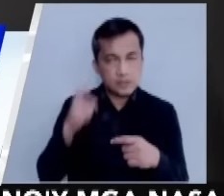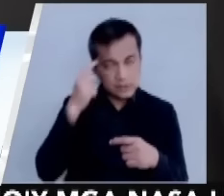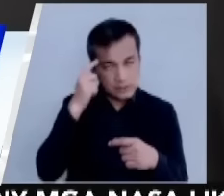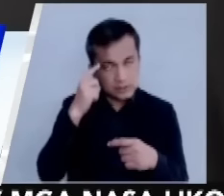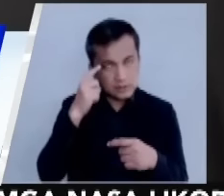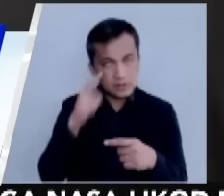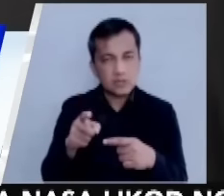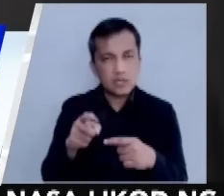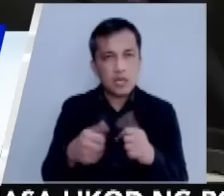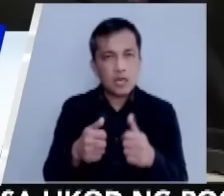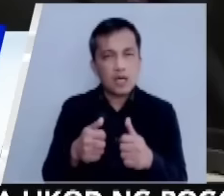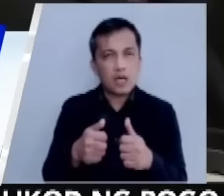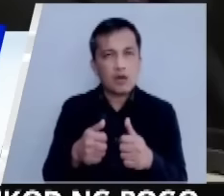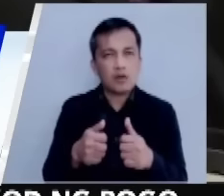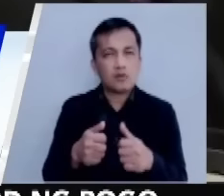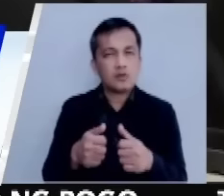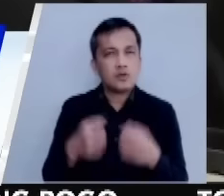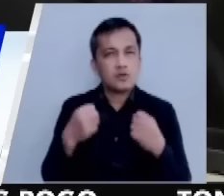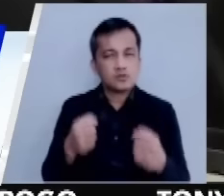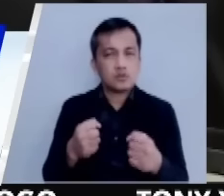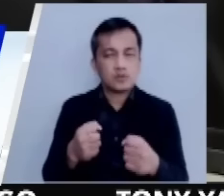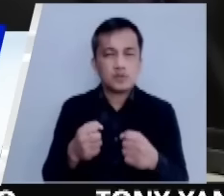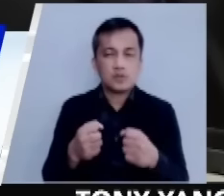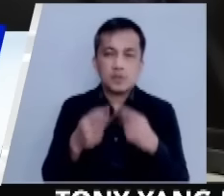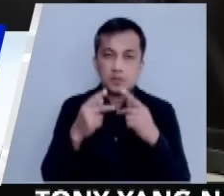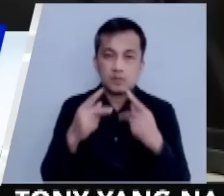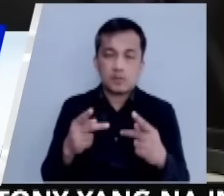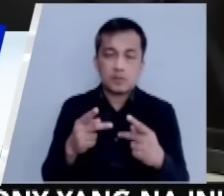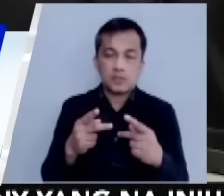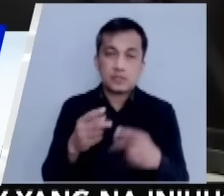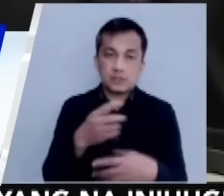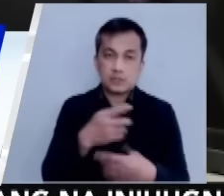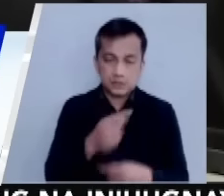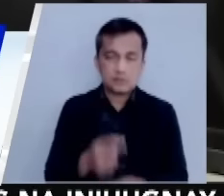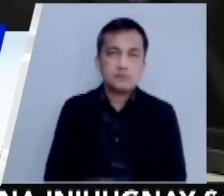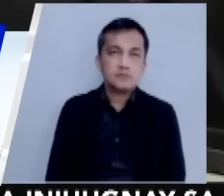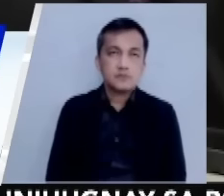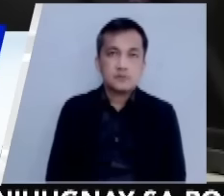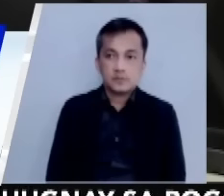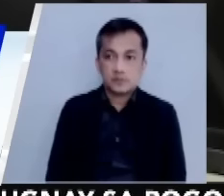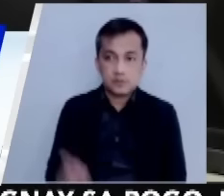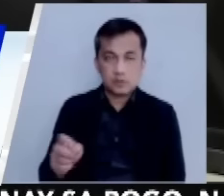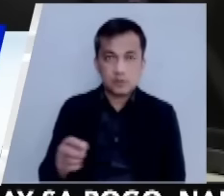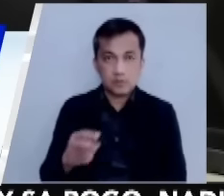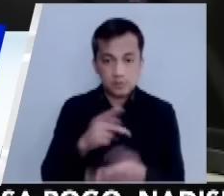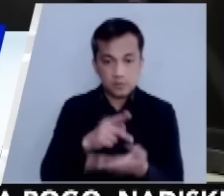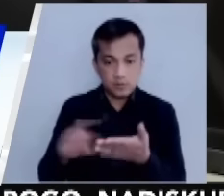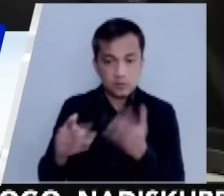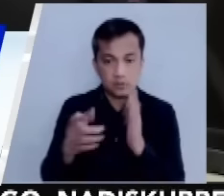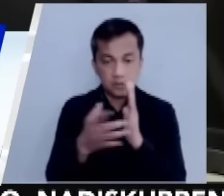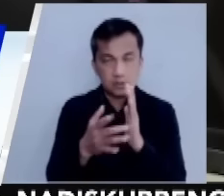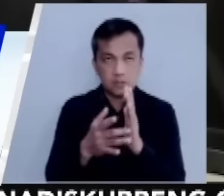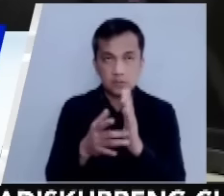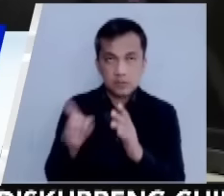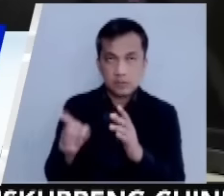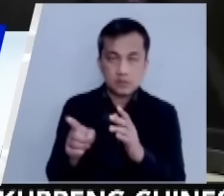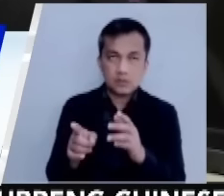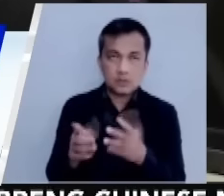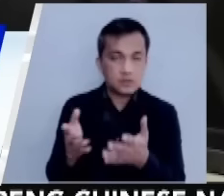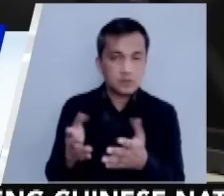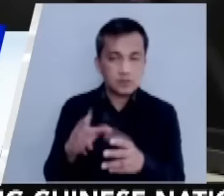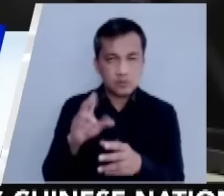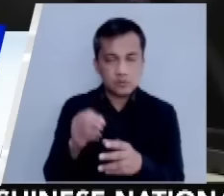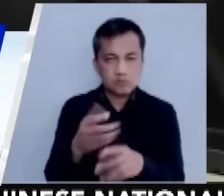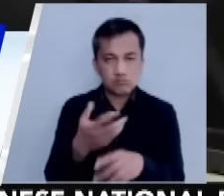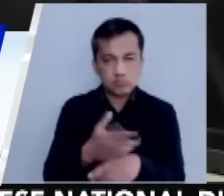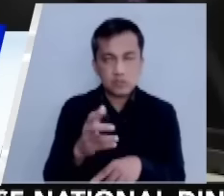public trust that has been betrayed. But just to be purely technical, technically po, it is in a way betrayal of public trust. But